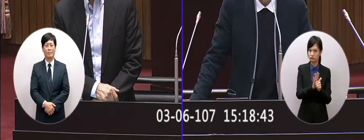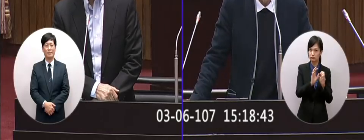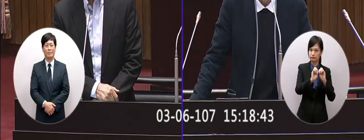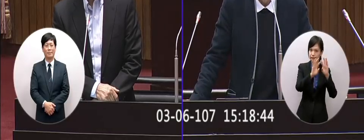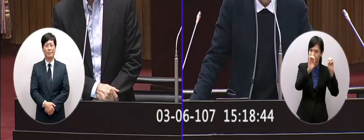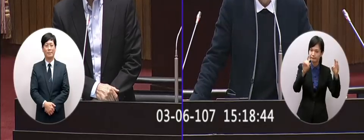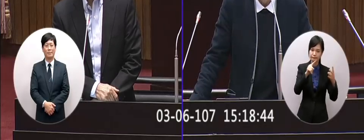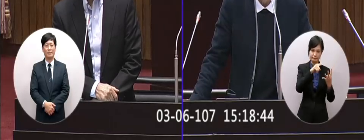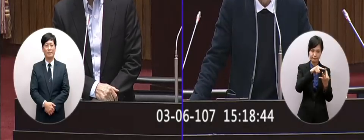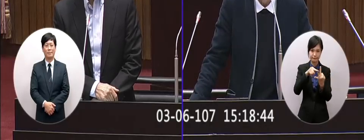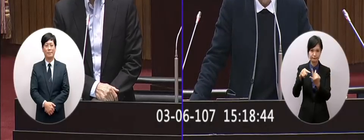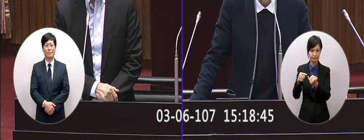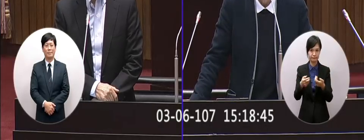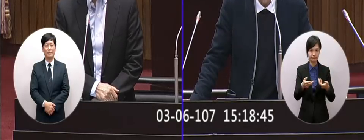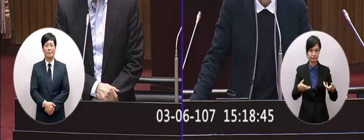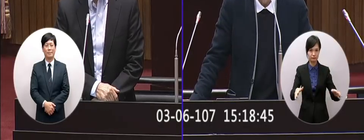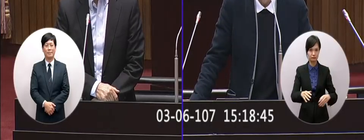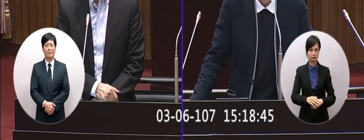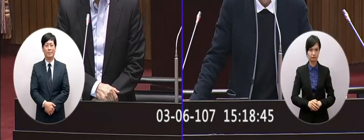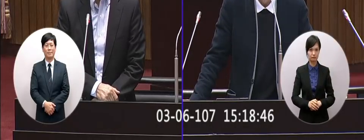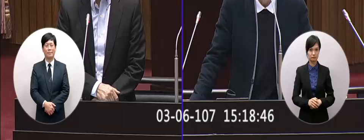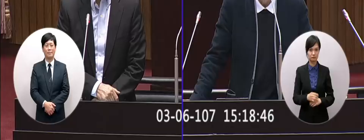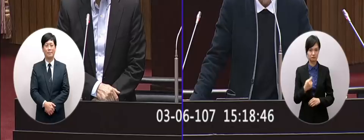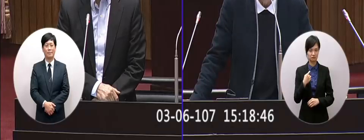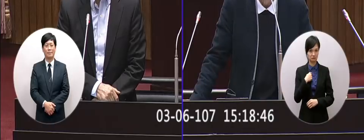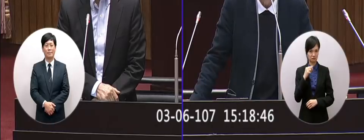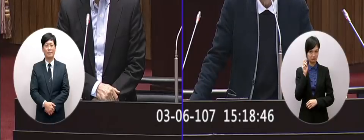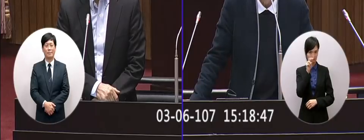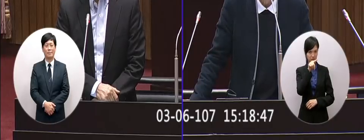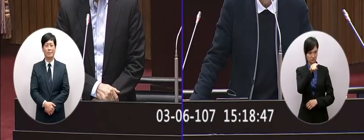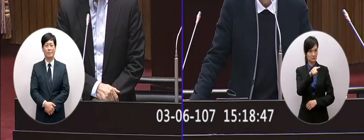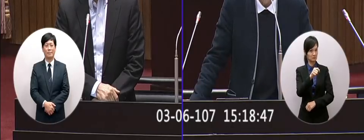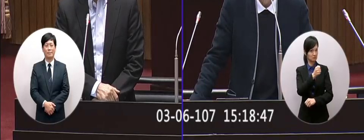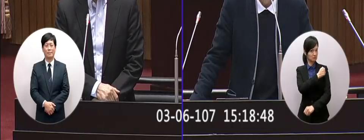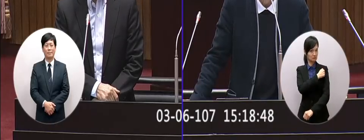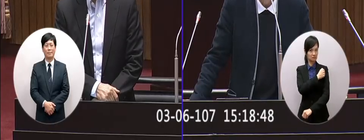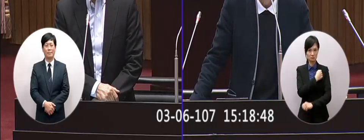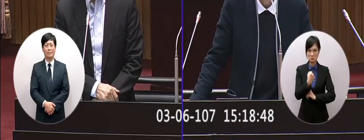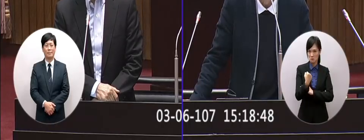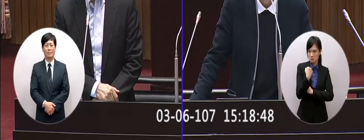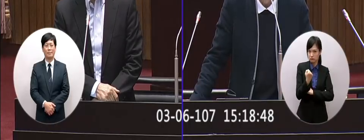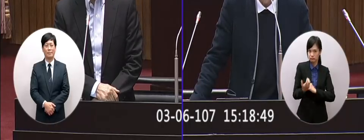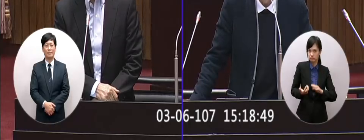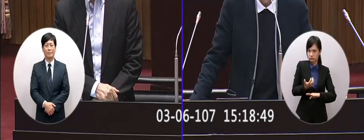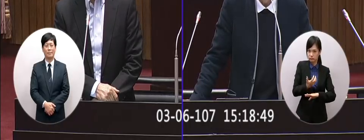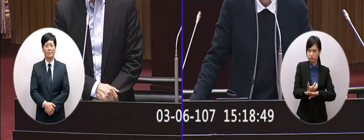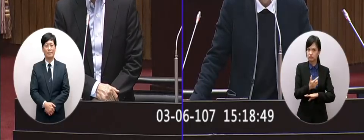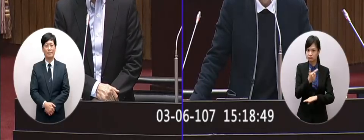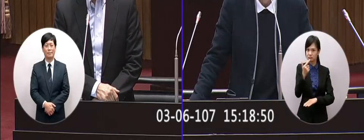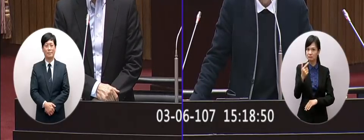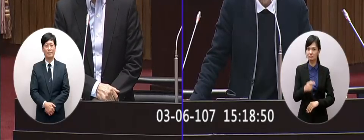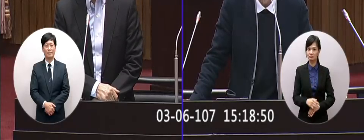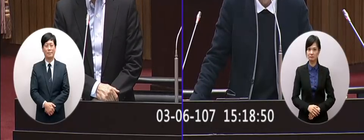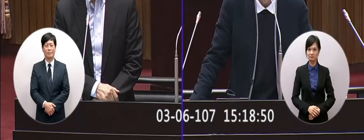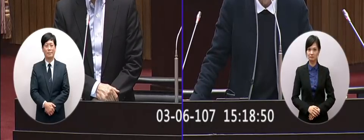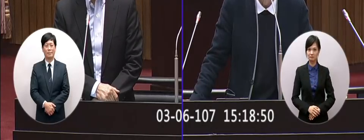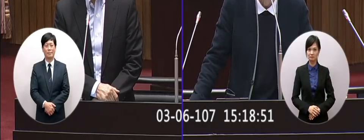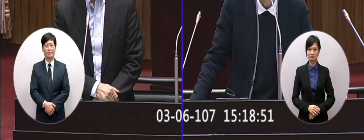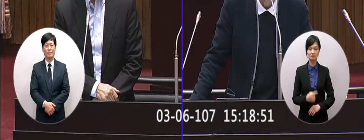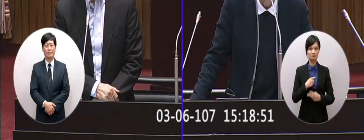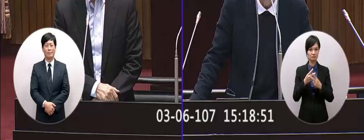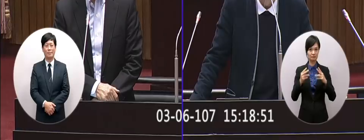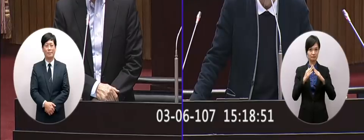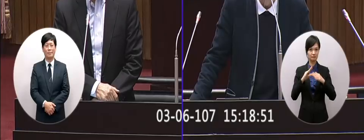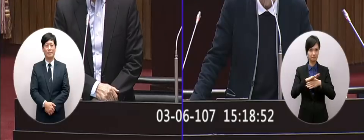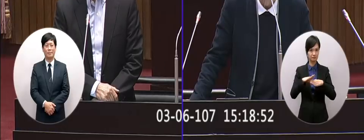以也一年十多年来哦，也看到人的大变了，也看到人的山脉。尤其咱的客家